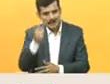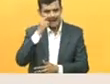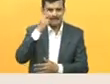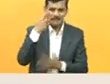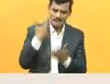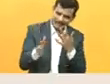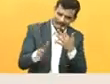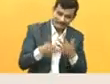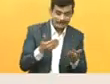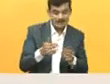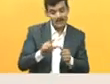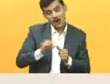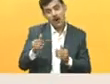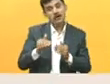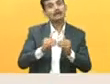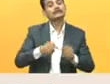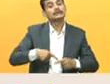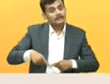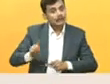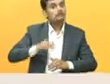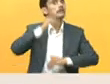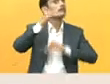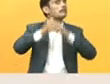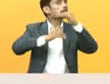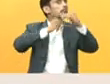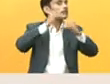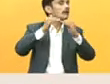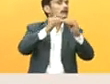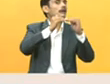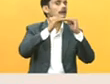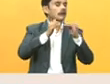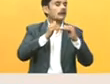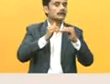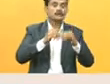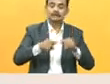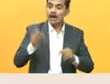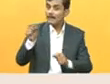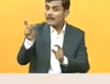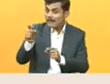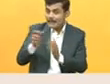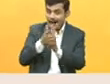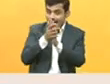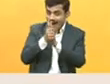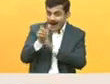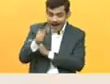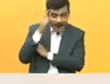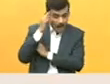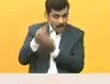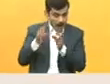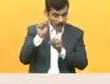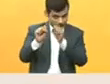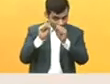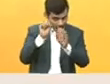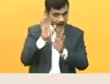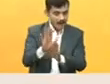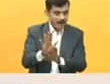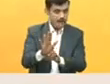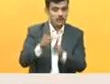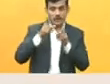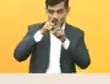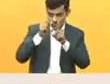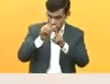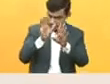develop himself and herself according to the best talent and serve the great